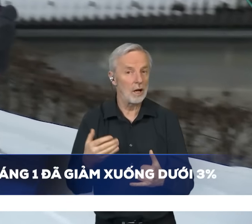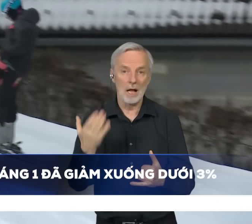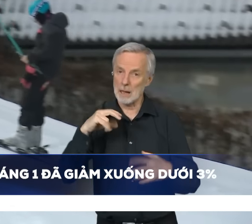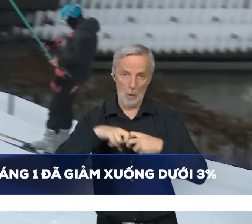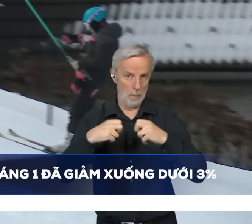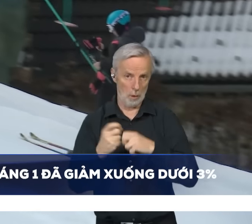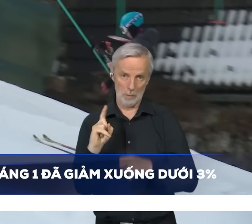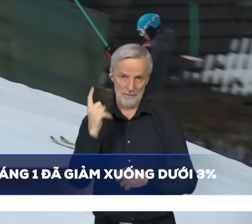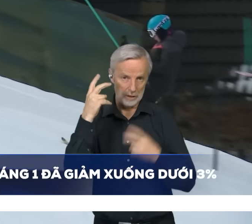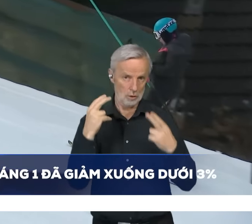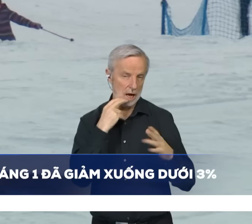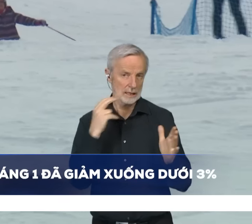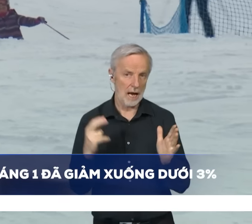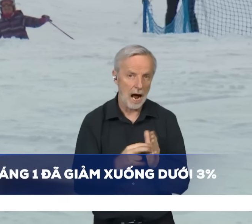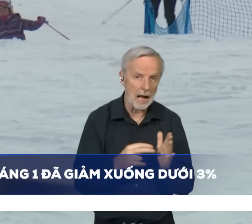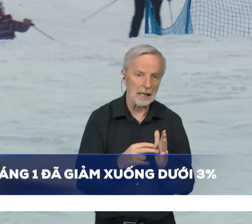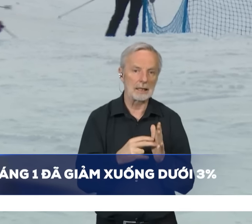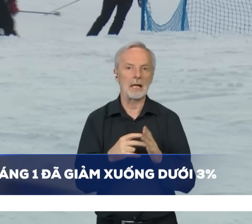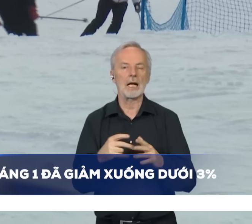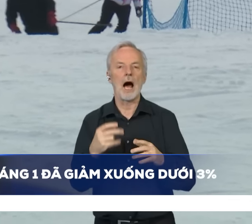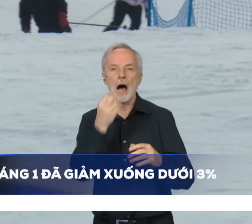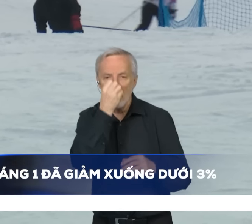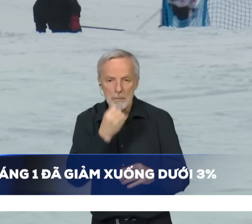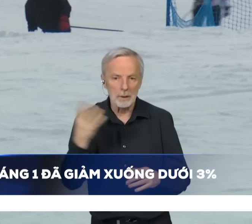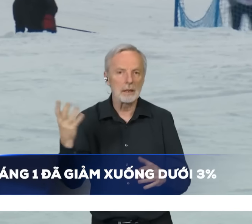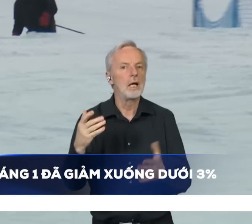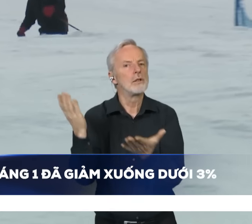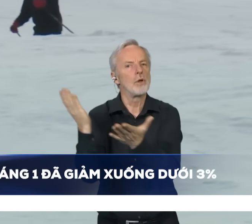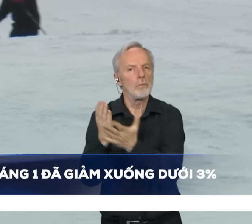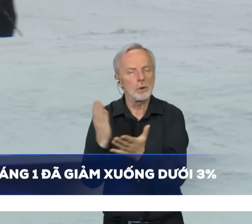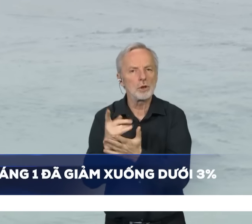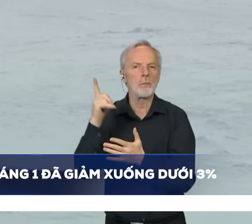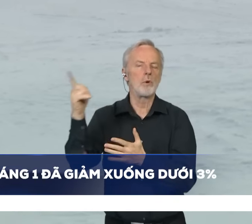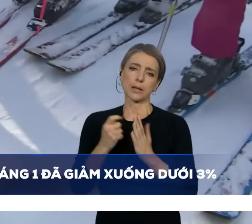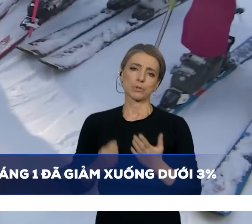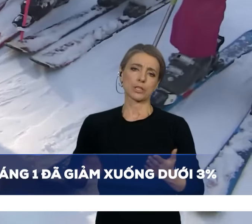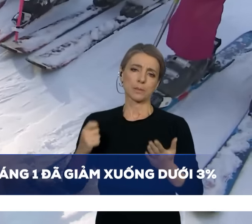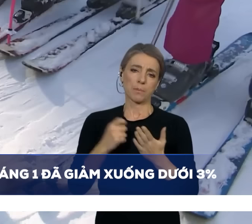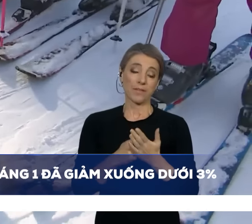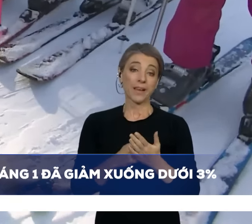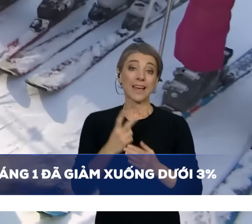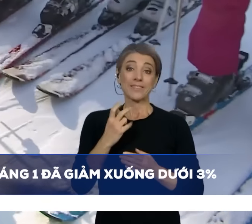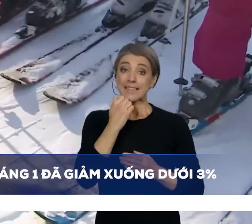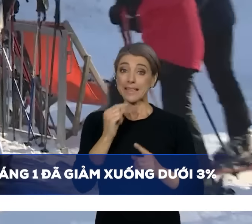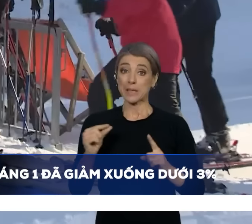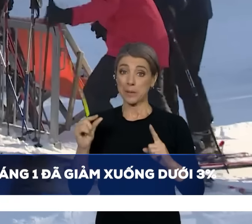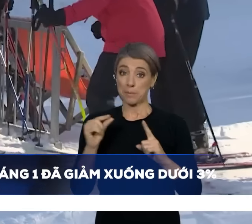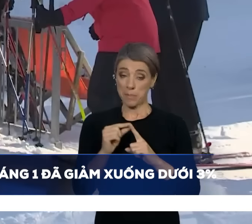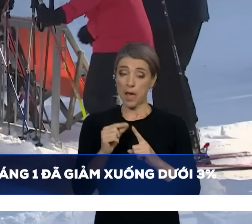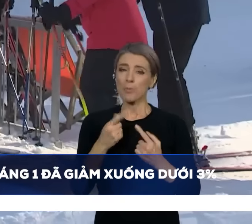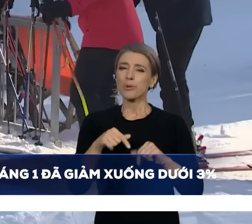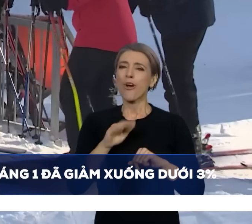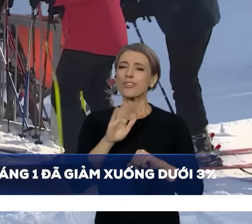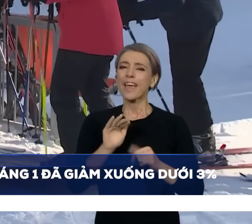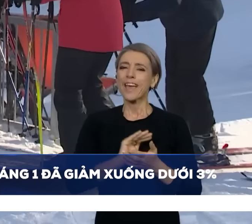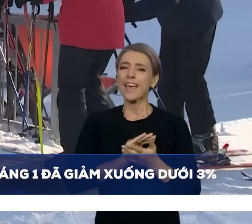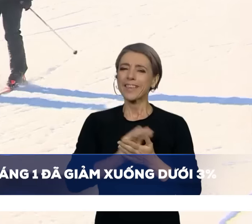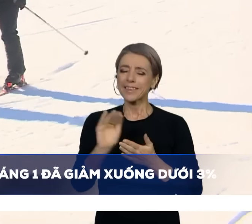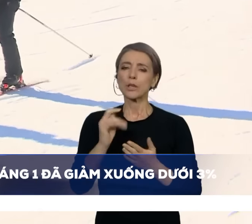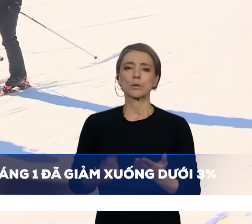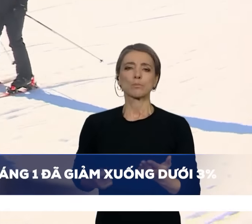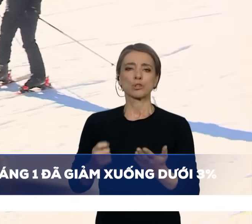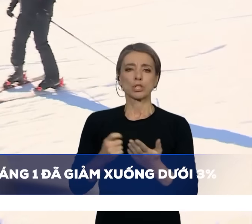động và bảo trì cho khu trượt tuyết vẫn cao nhưng vẫn không ảnh hưởng nhiều đến du khách. Một gia đình 4 người có 2 trẻ em sẽ chi trả 1.640 kurun cho khóa học trượt